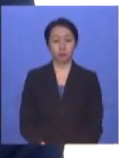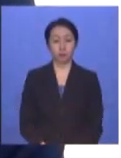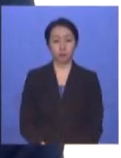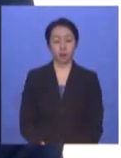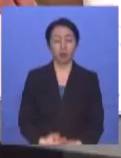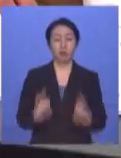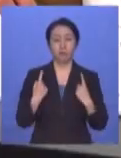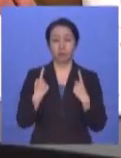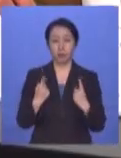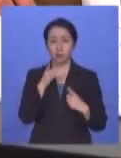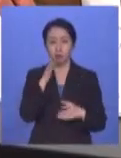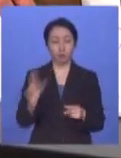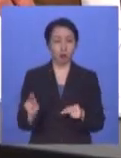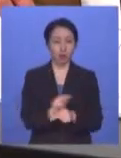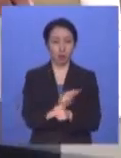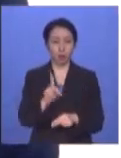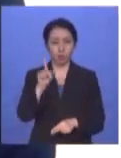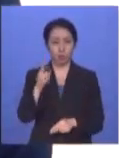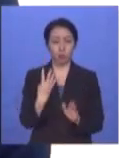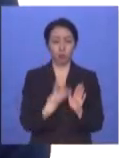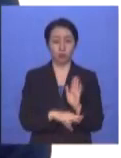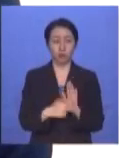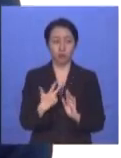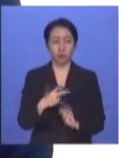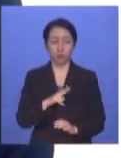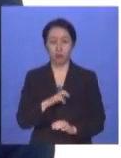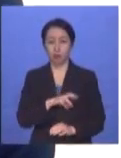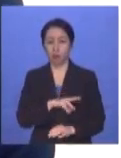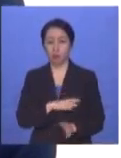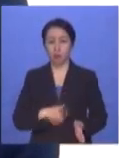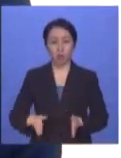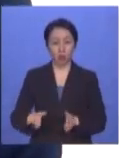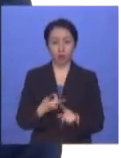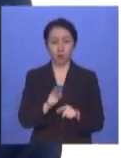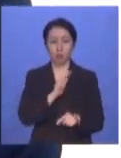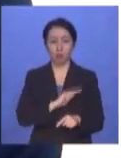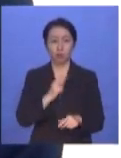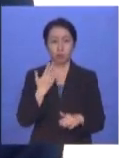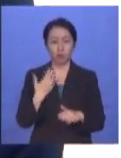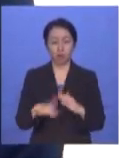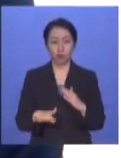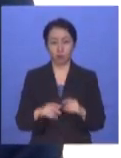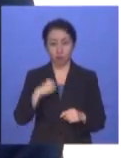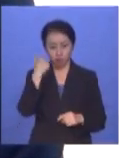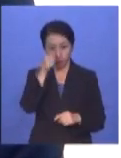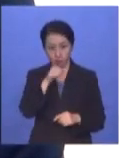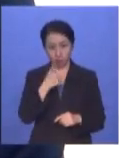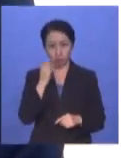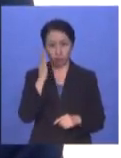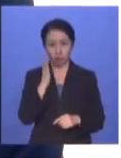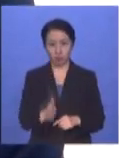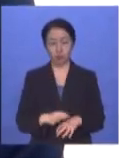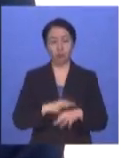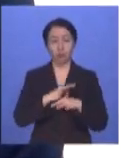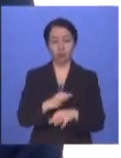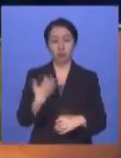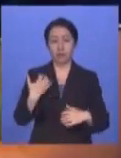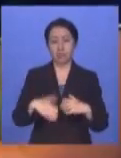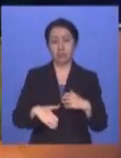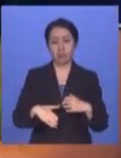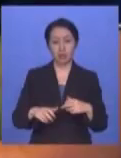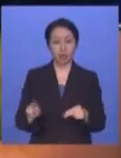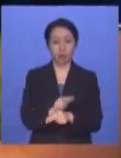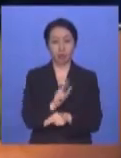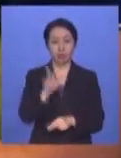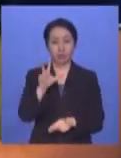В настоящее время ремонтируется 193 километра дорог. Эта работа будет завершена в этом году. В дальнейшем проведем средний ремонт еще